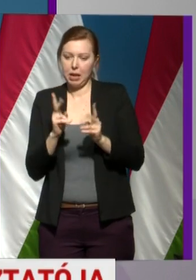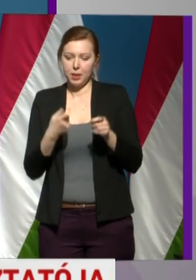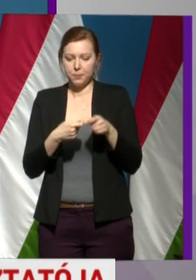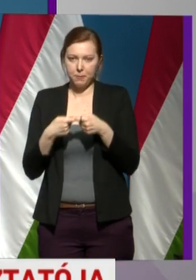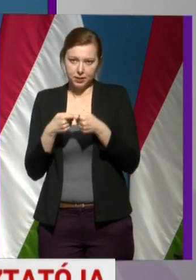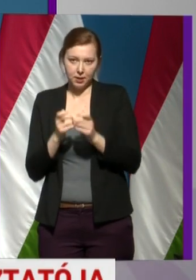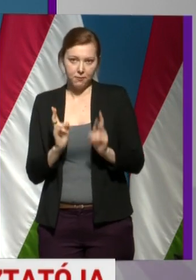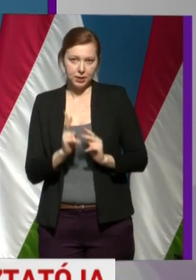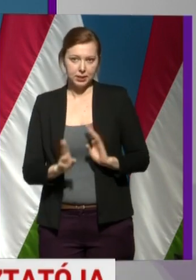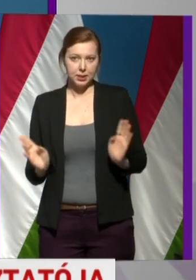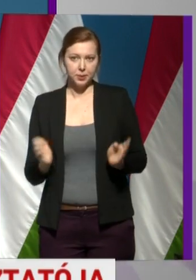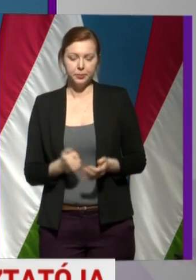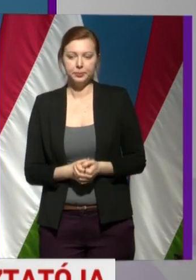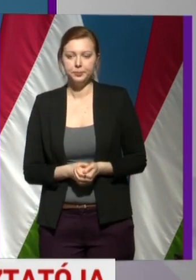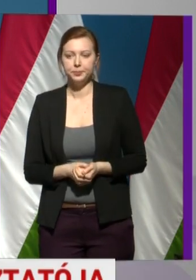megszervezni.